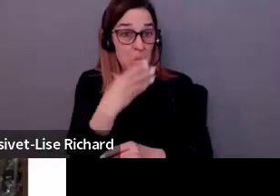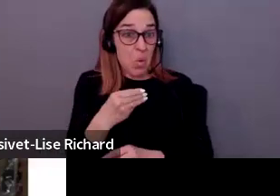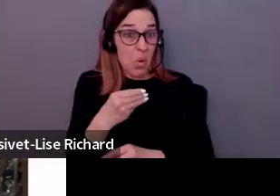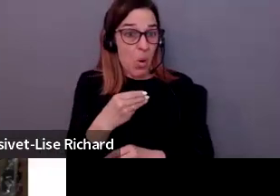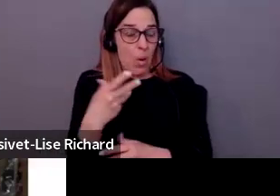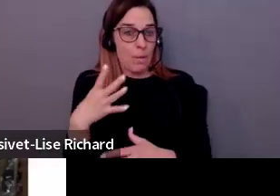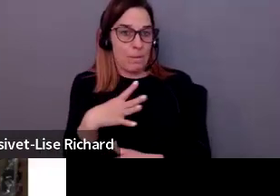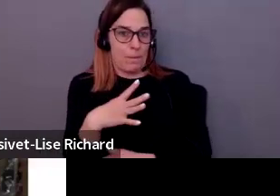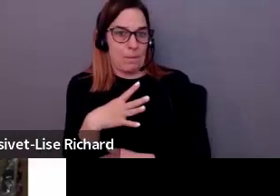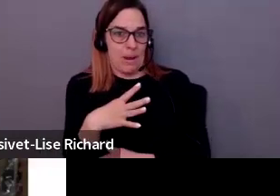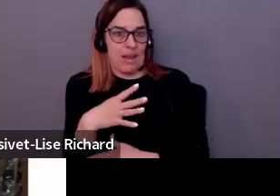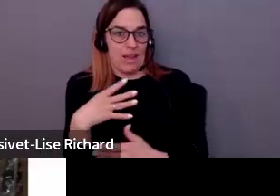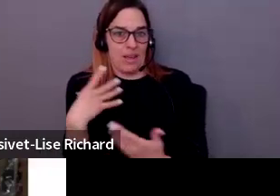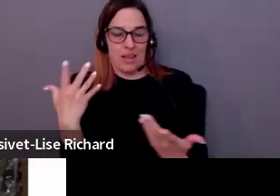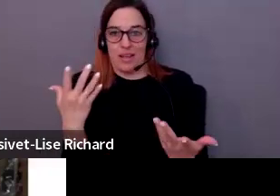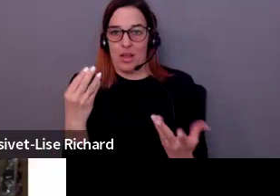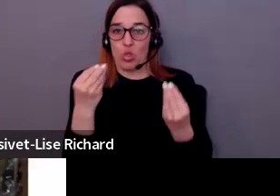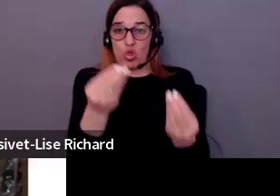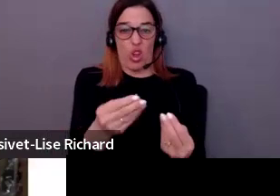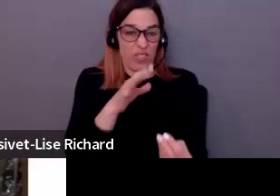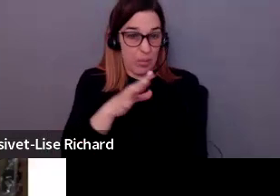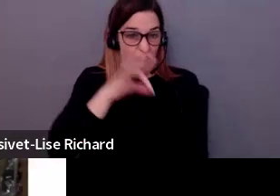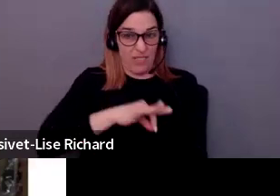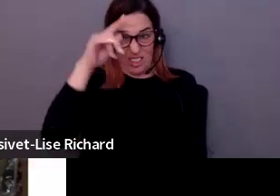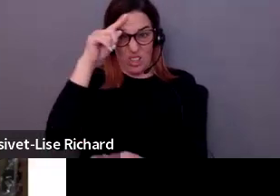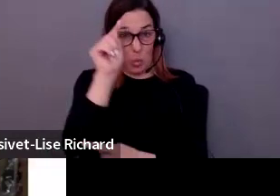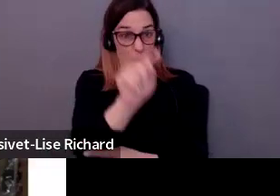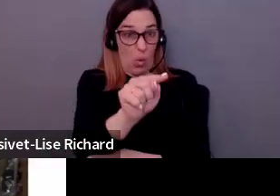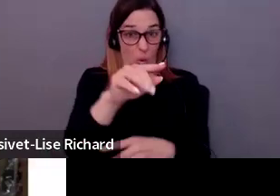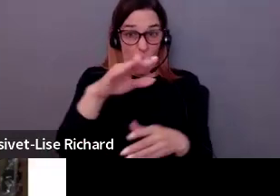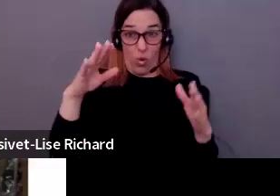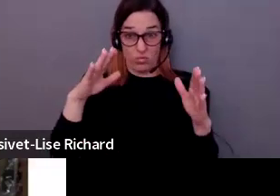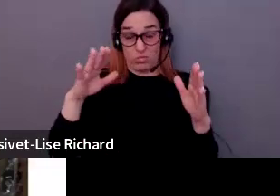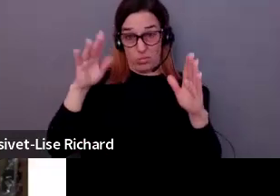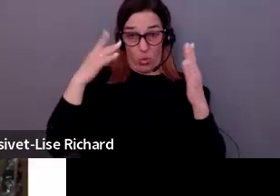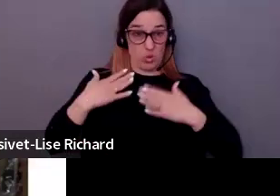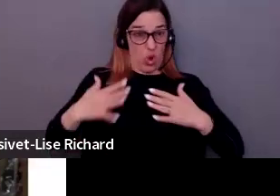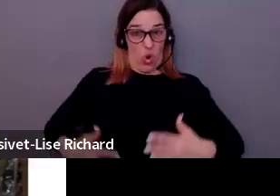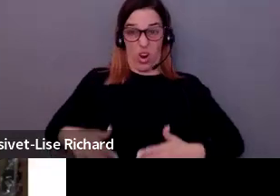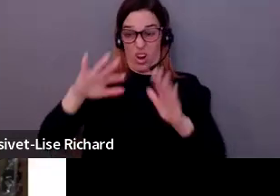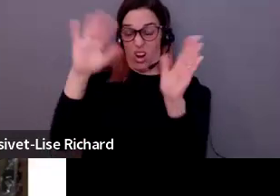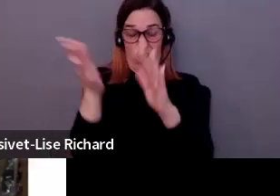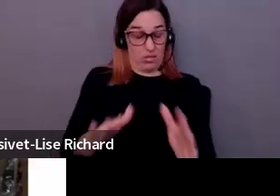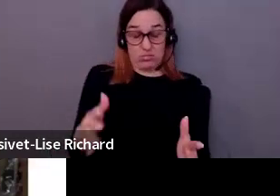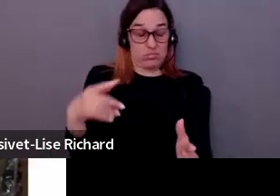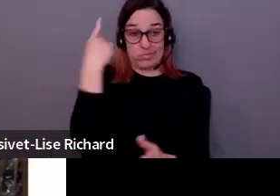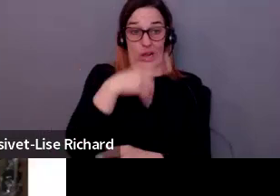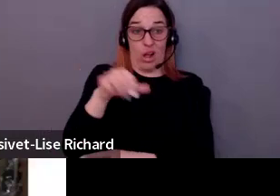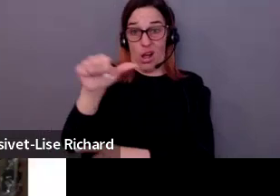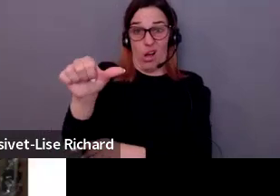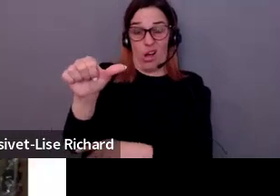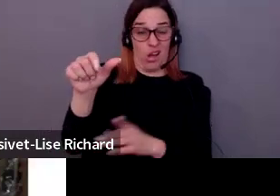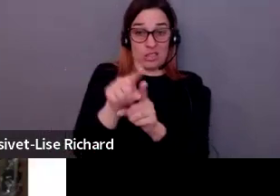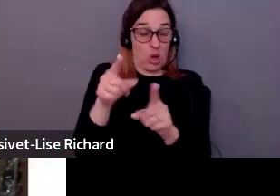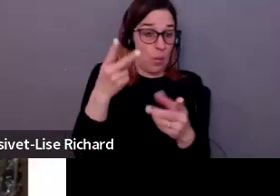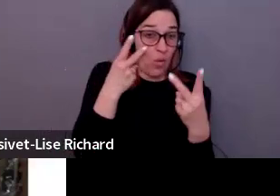ça donne, on met pas à l'avantage, pardon, notre corps et nos courbes. C'est un A, c'est camouflé, on vient cacher